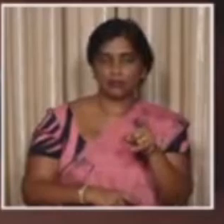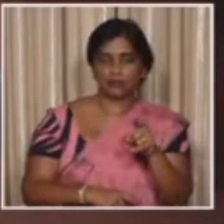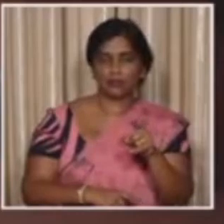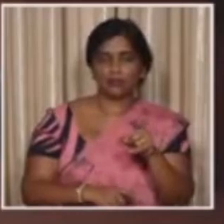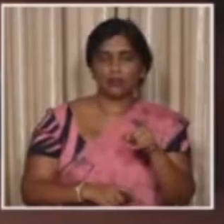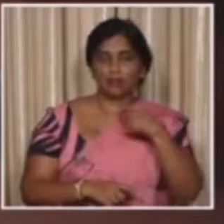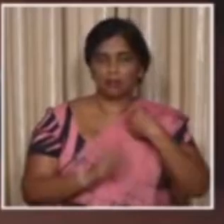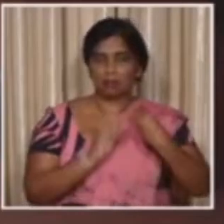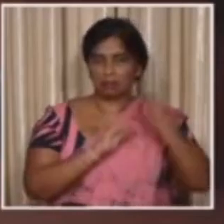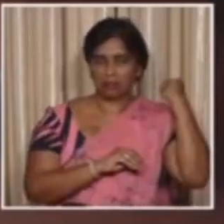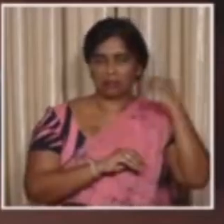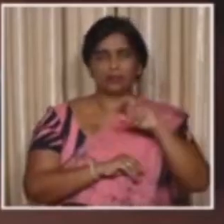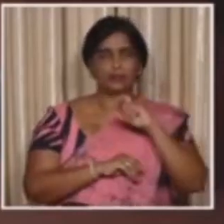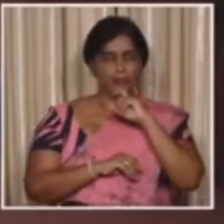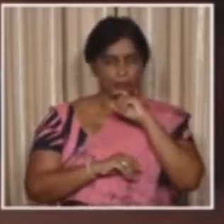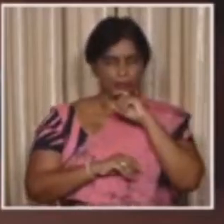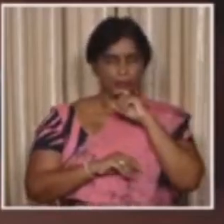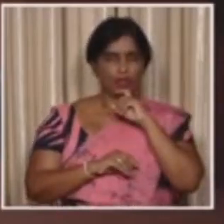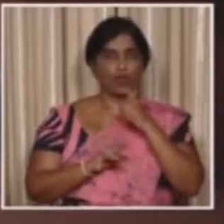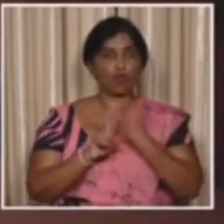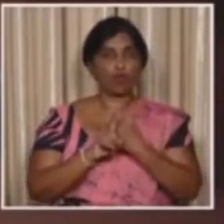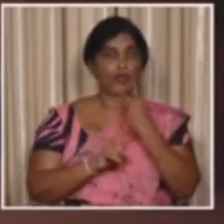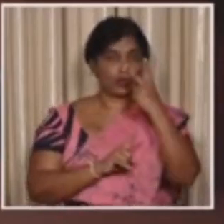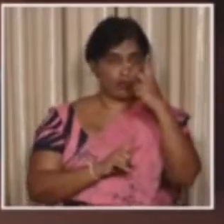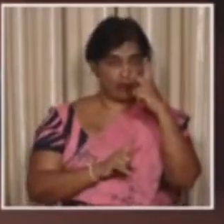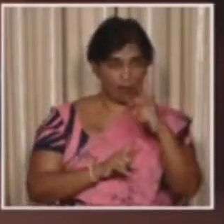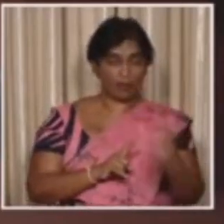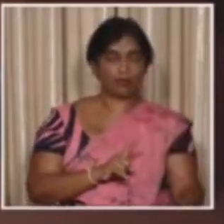මාතින මෑත නඩුවකදී කෝටි දෙකහමාරක